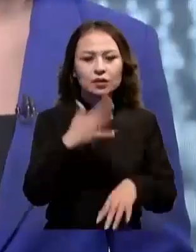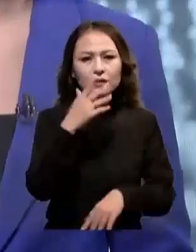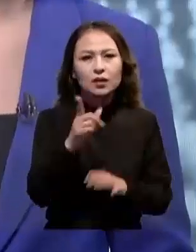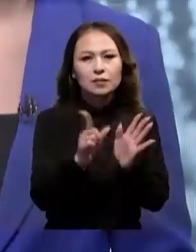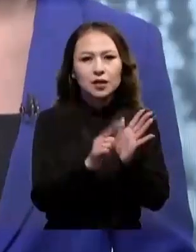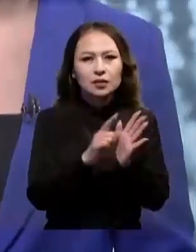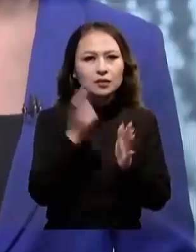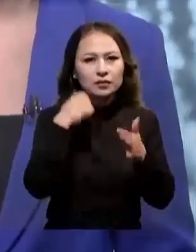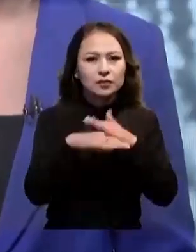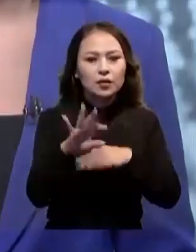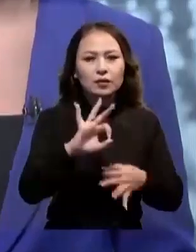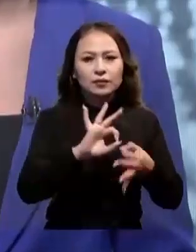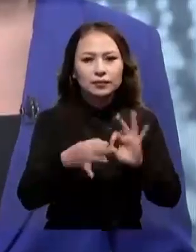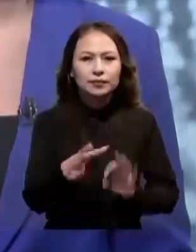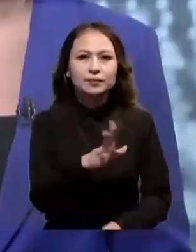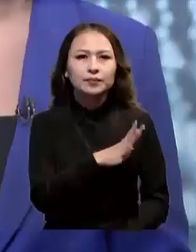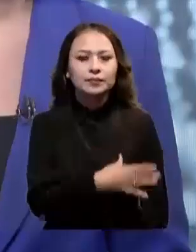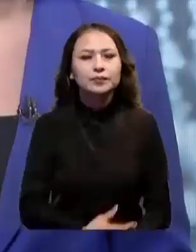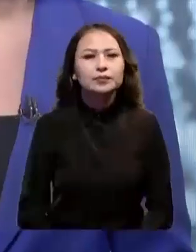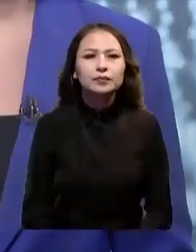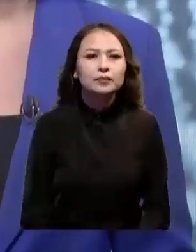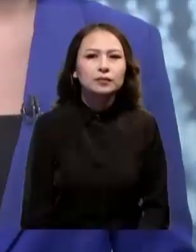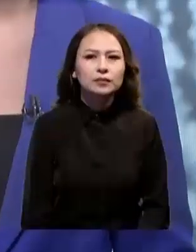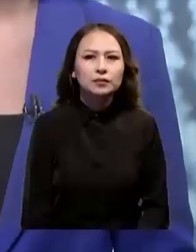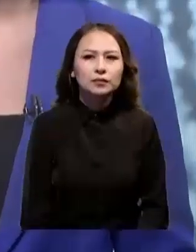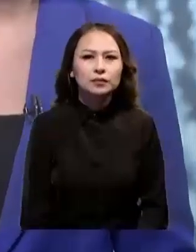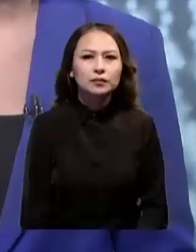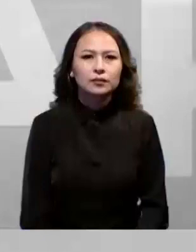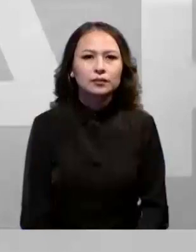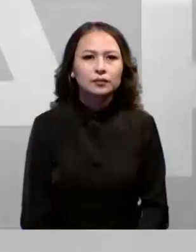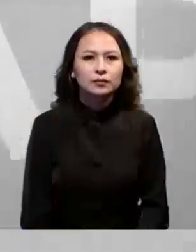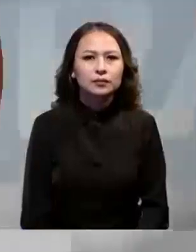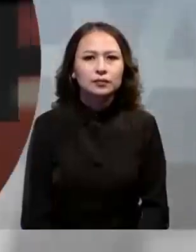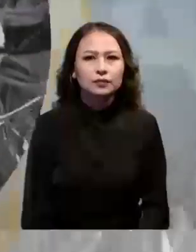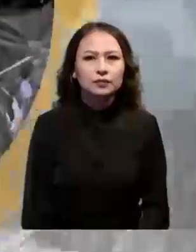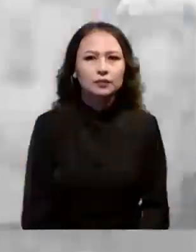зейнетақы жасына шолу жасаған әріптесім Жұлдыз Атагелдиева болатын. Жұлдыз, көп рахмет.